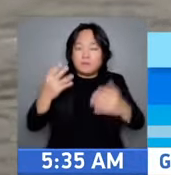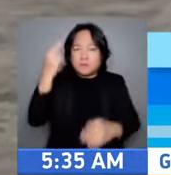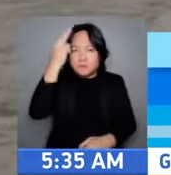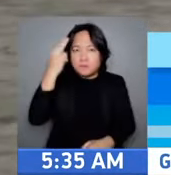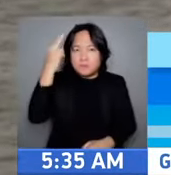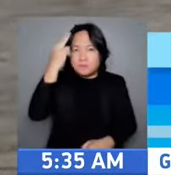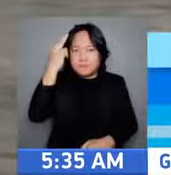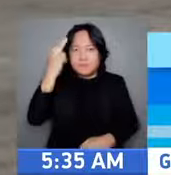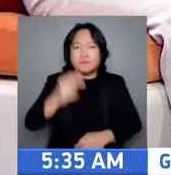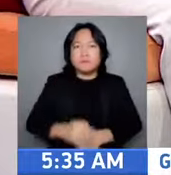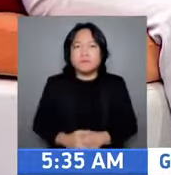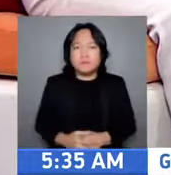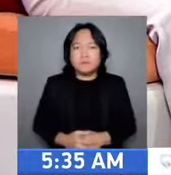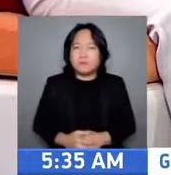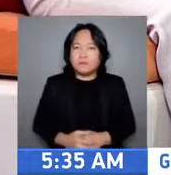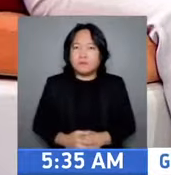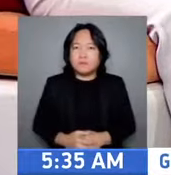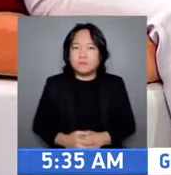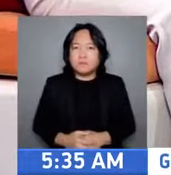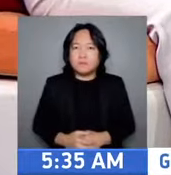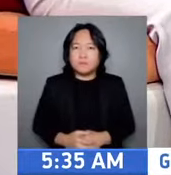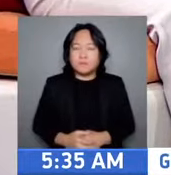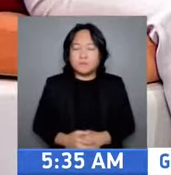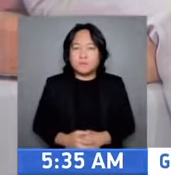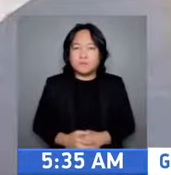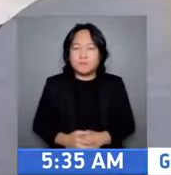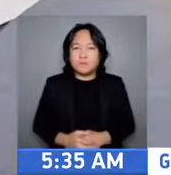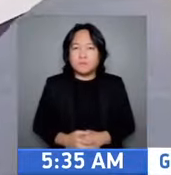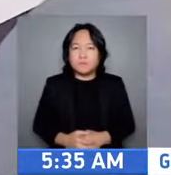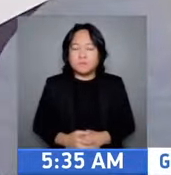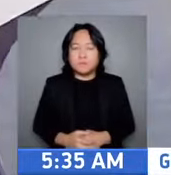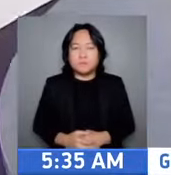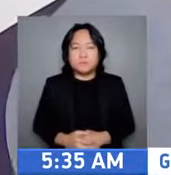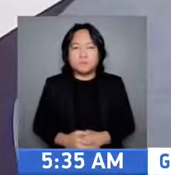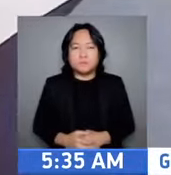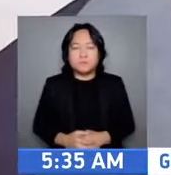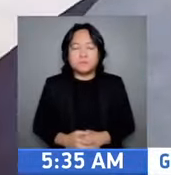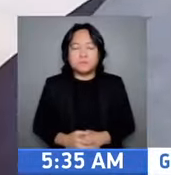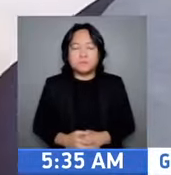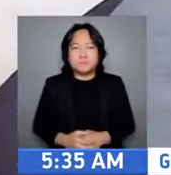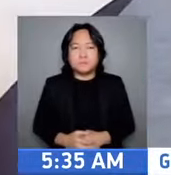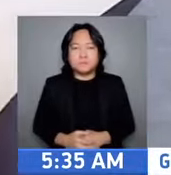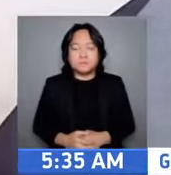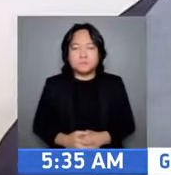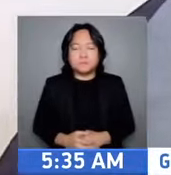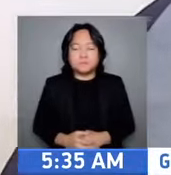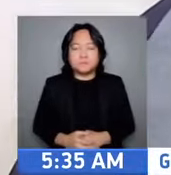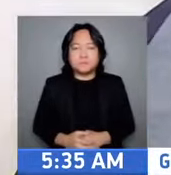Magbabalik pa unang hirit. Kaya nasa hotel lang si Mateo.